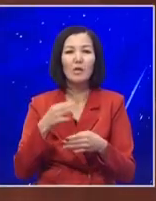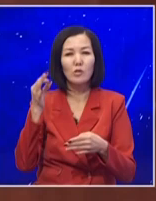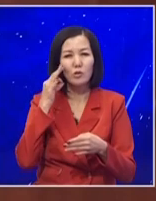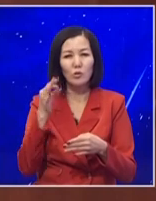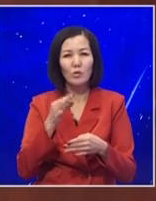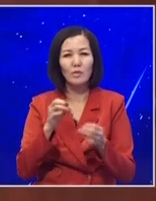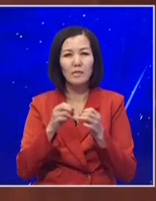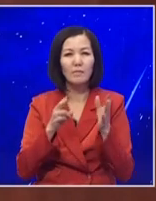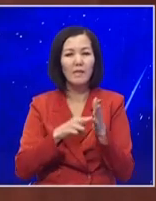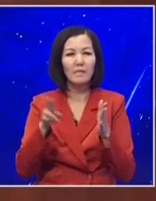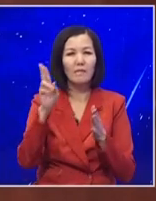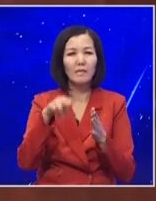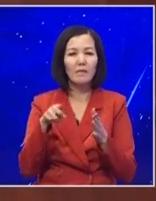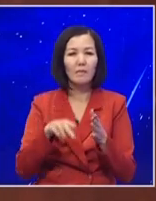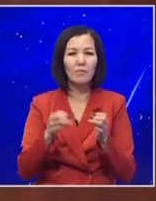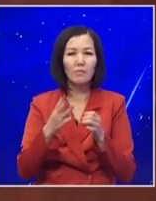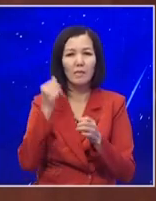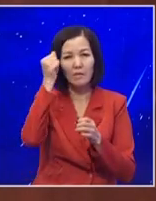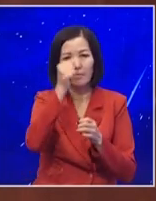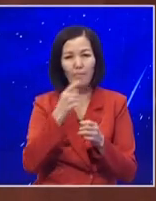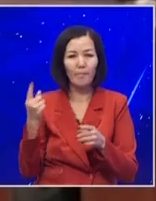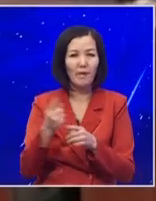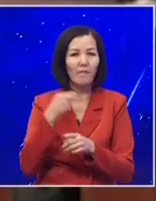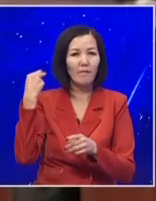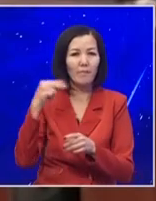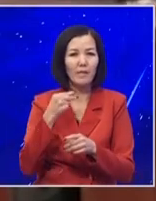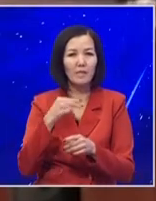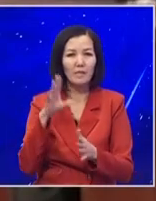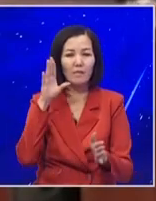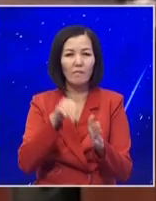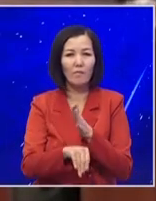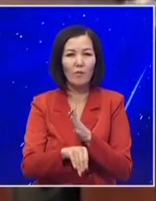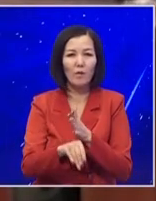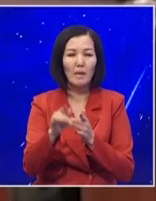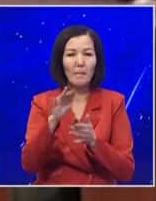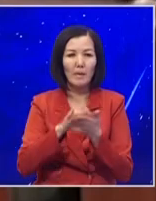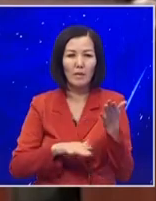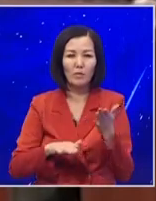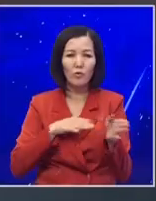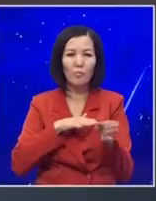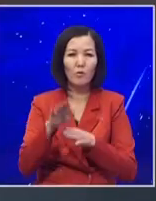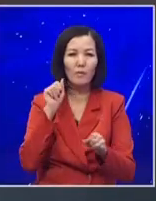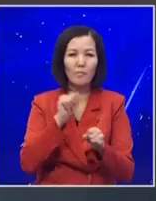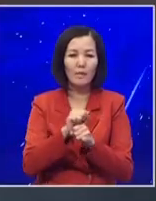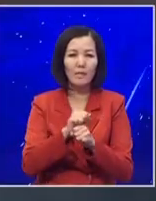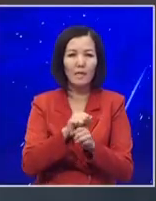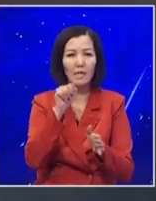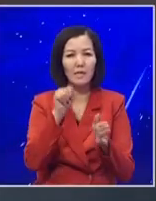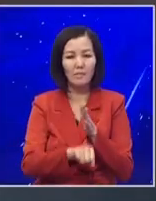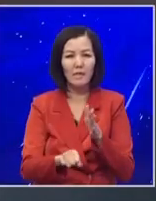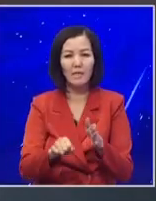что 17 декабря 2003 года первый президент ввел мораторий на полное приостановление смертной